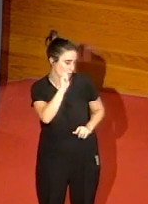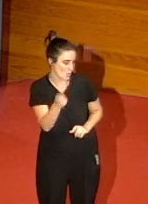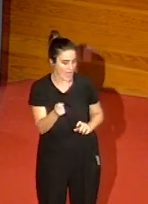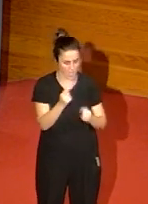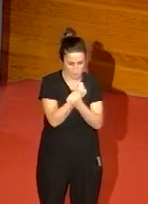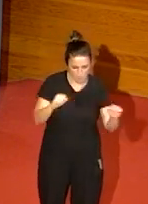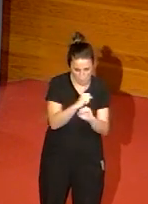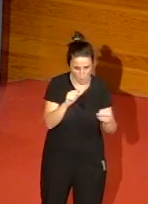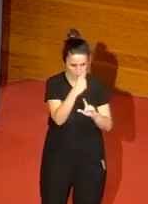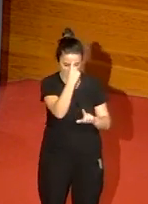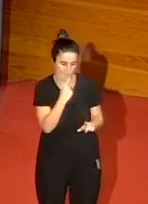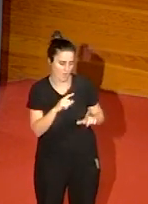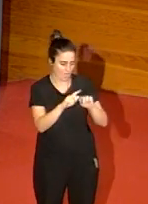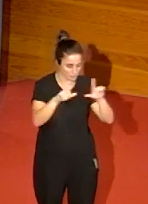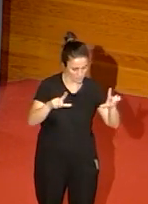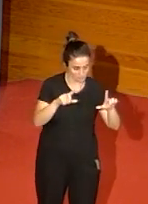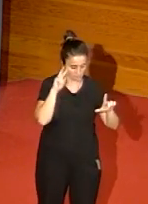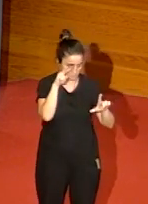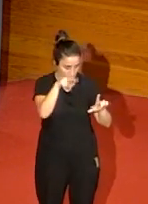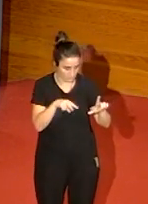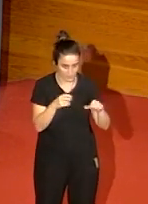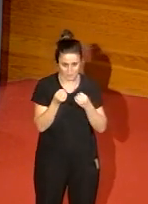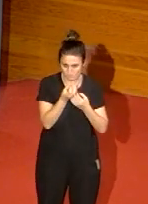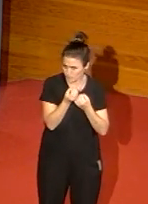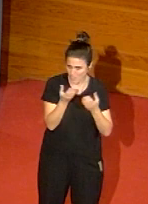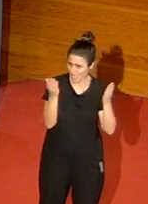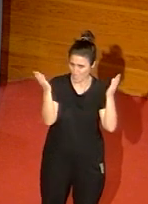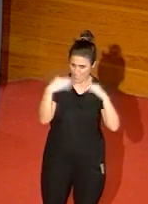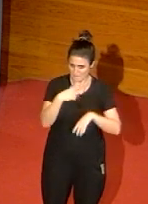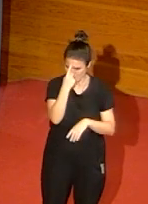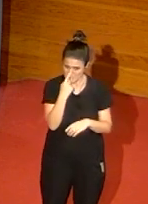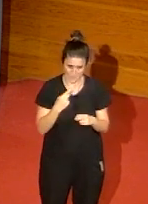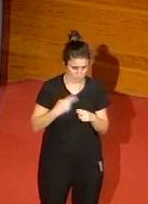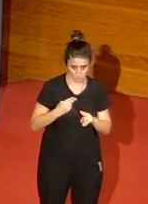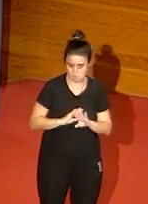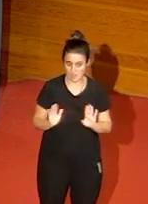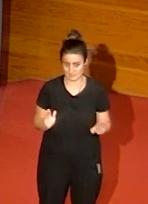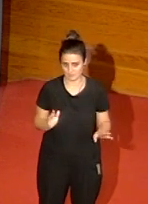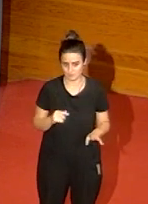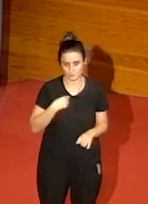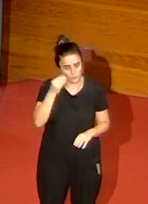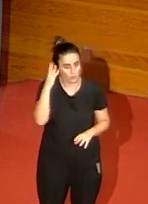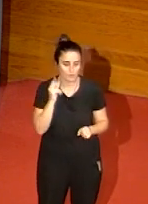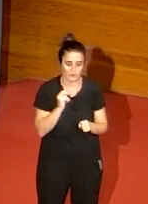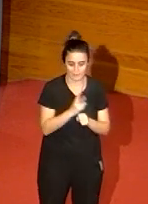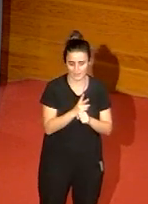informazioa, ez? Lerketa hau. Eta hor ez dago informaziorik, ez dago testu ingururik. Nik uste dut, erronka benetan hori dela.